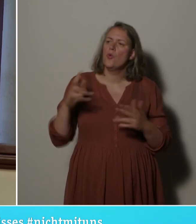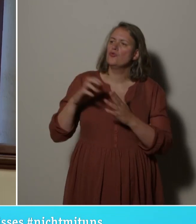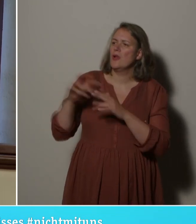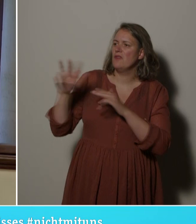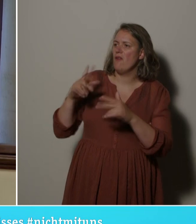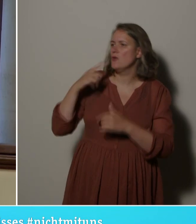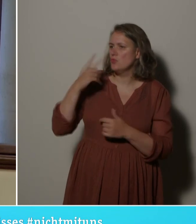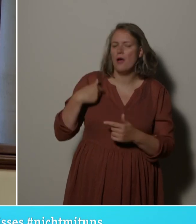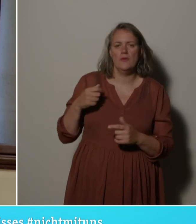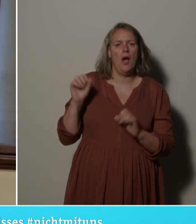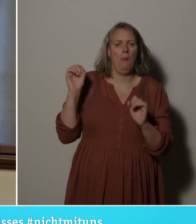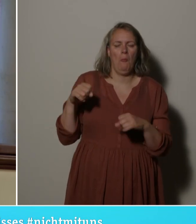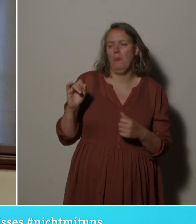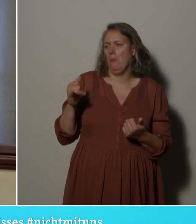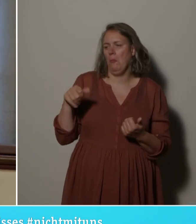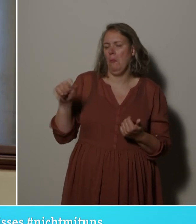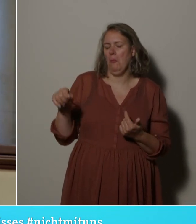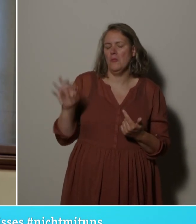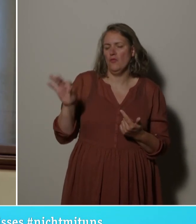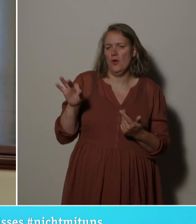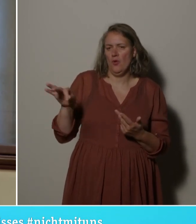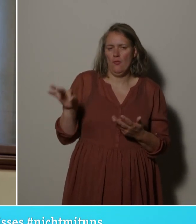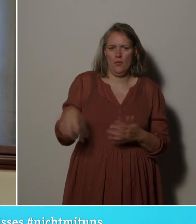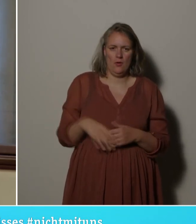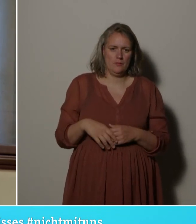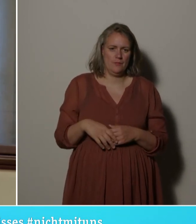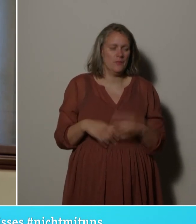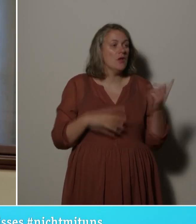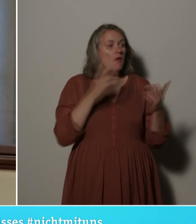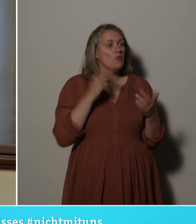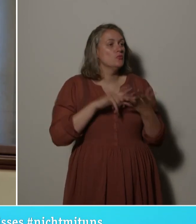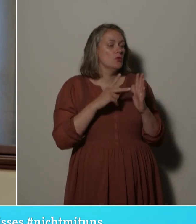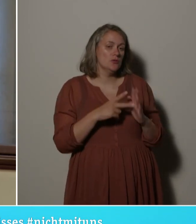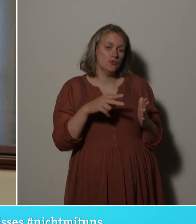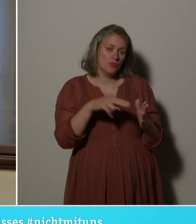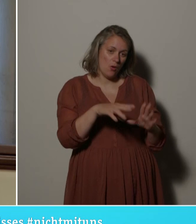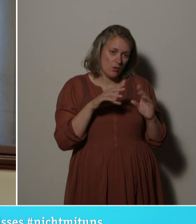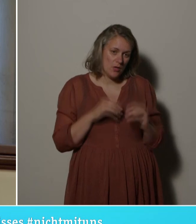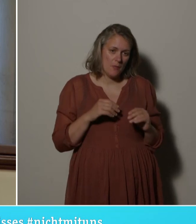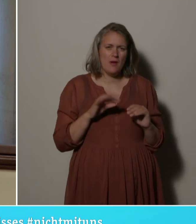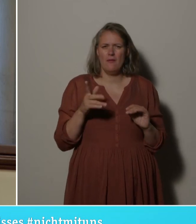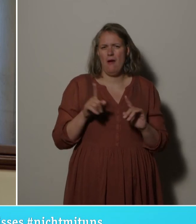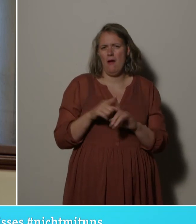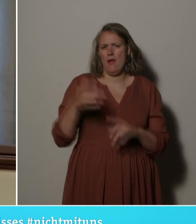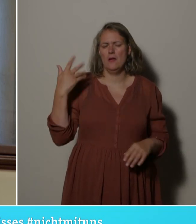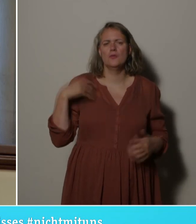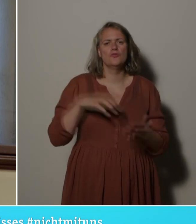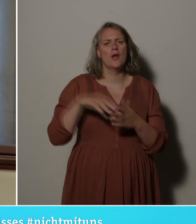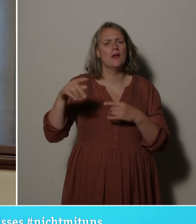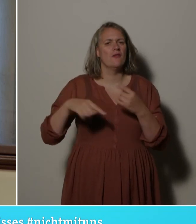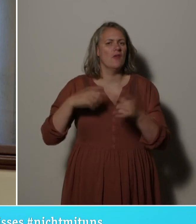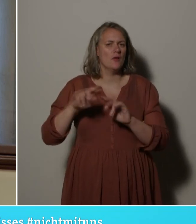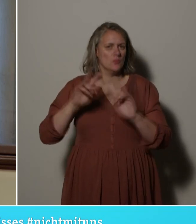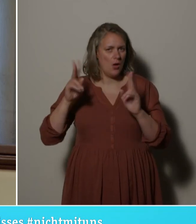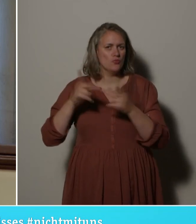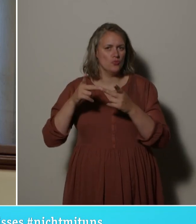Stadtverwaltung sagt, abnickt. Sie wollten eine politische Stellungnahme, es gab es schon mal so ähnlich im Stadtentwicklungsausschuss, die können